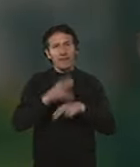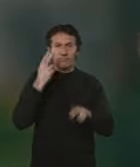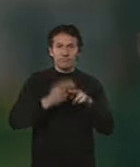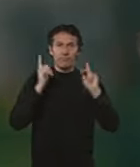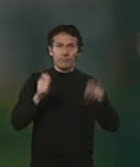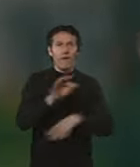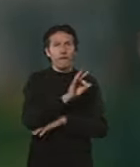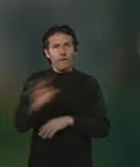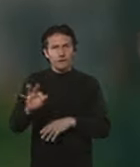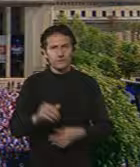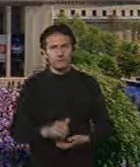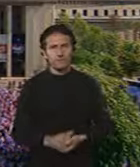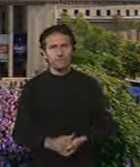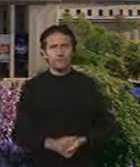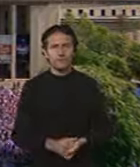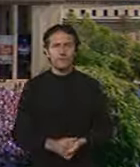la